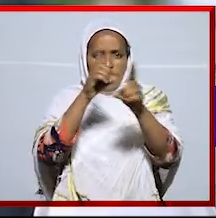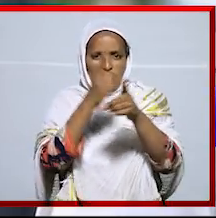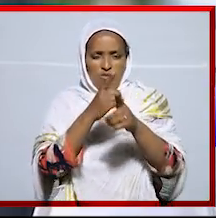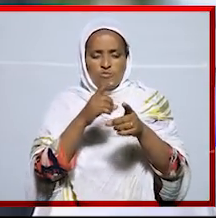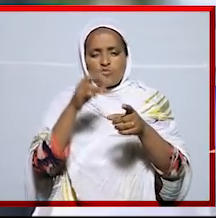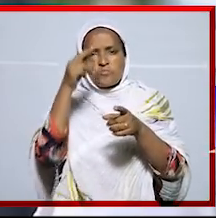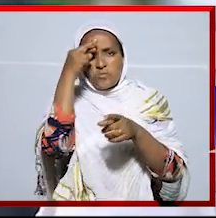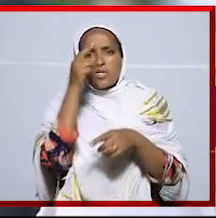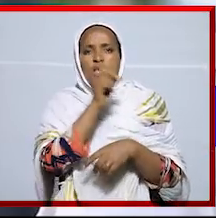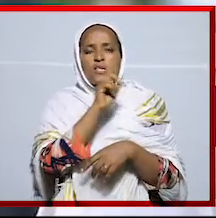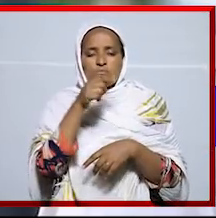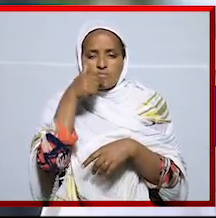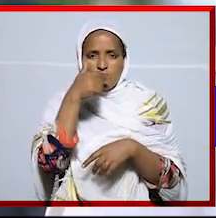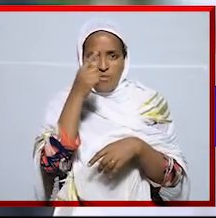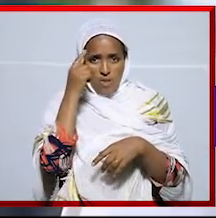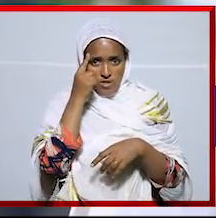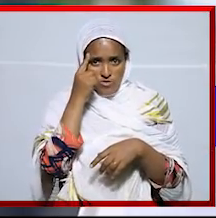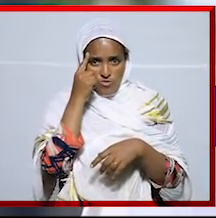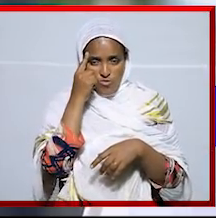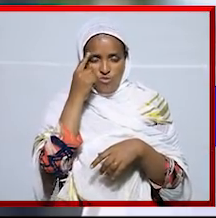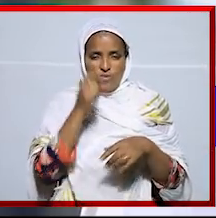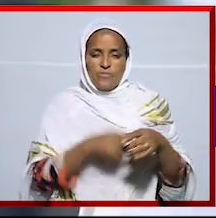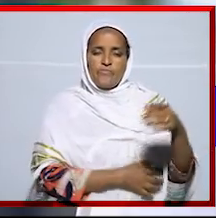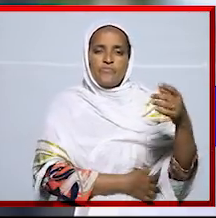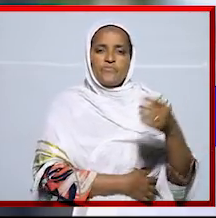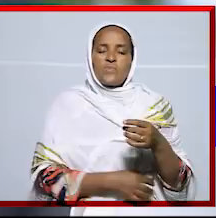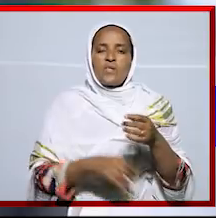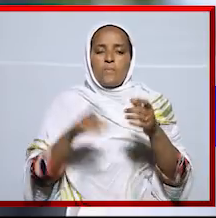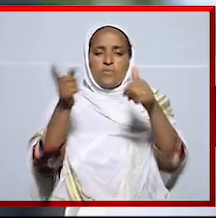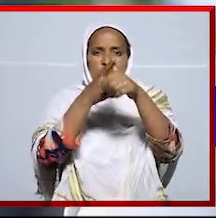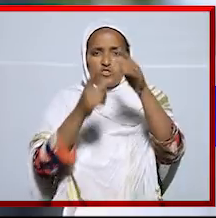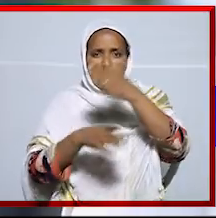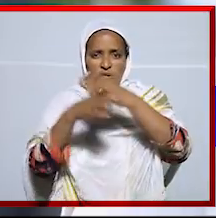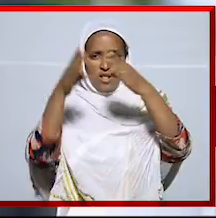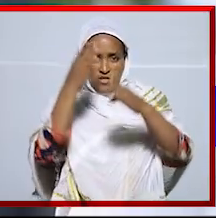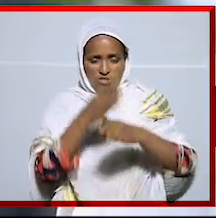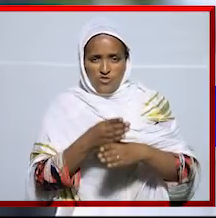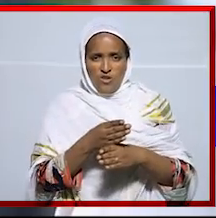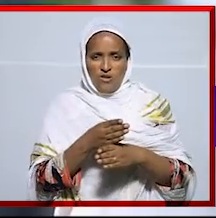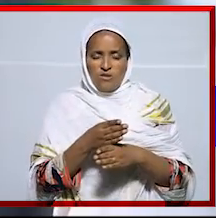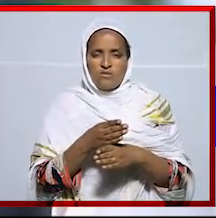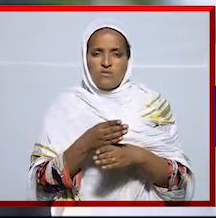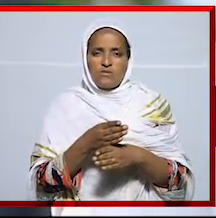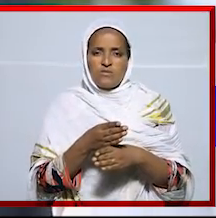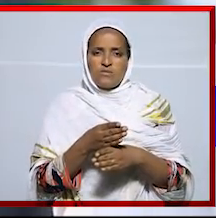ያው ሪዝን ነው ብዬ የማስበው ያው በመጀመሪያ ደረጃ